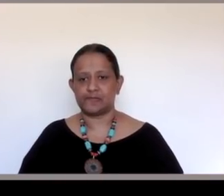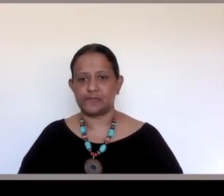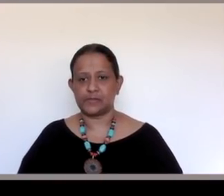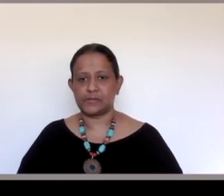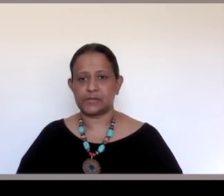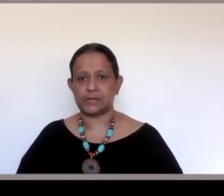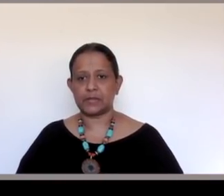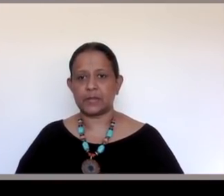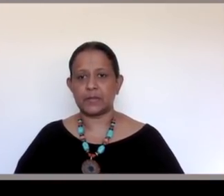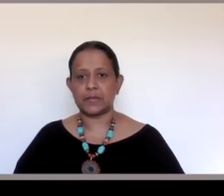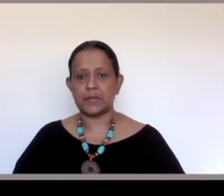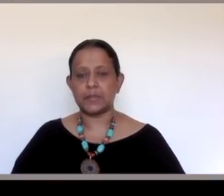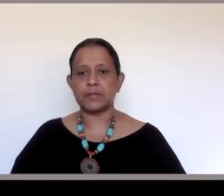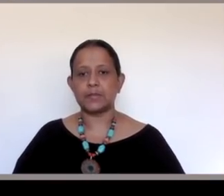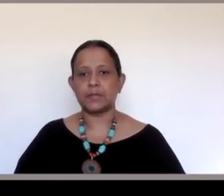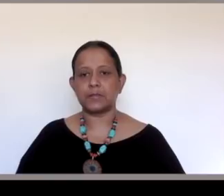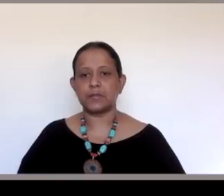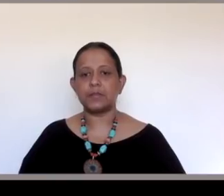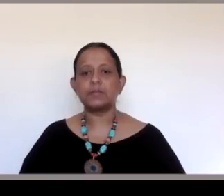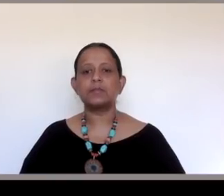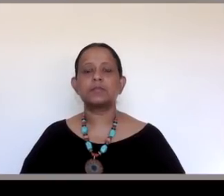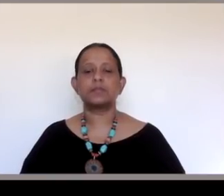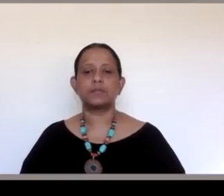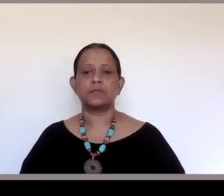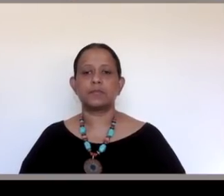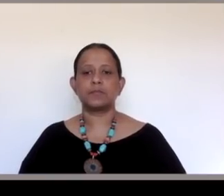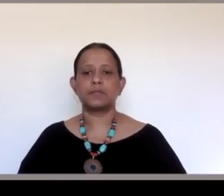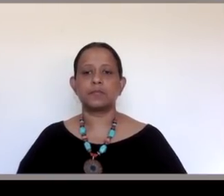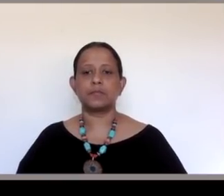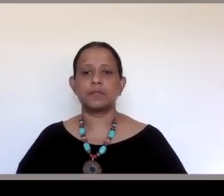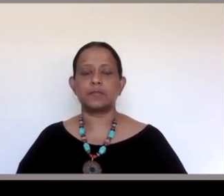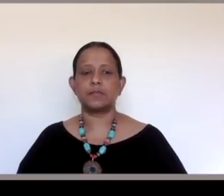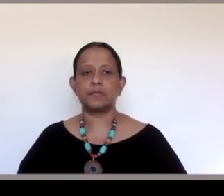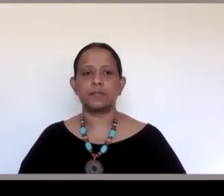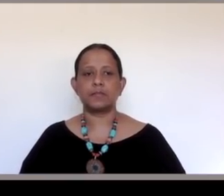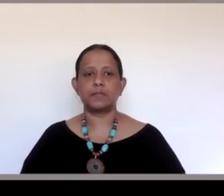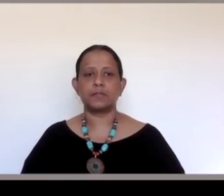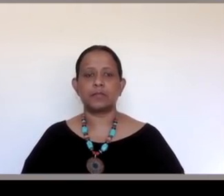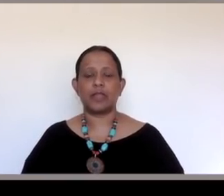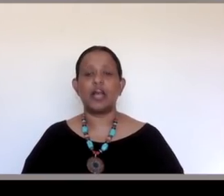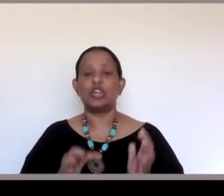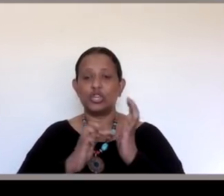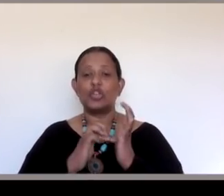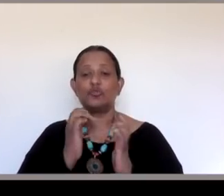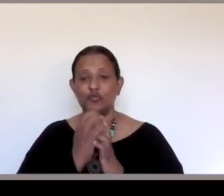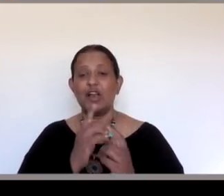मुख्य प्रसंगते महिच्ची अरंभिक